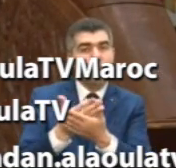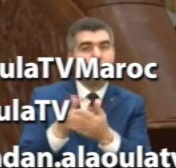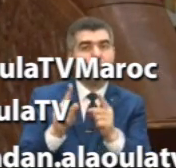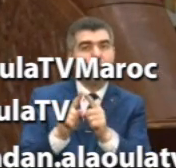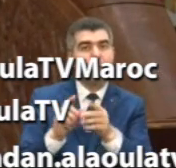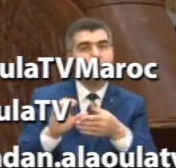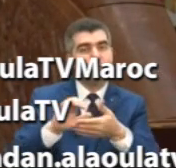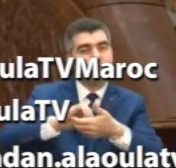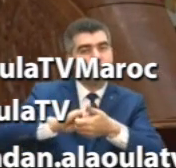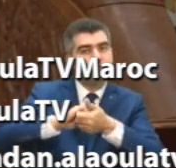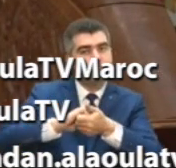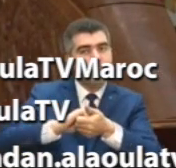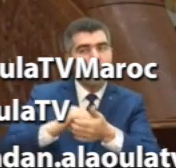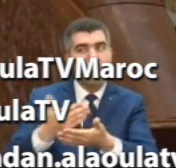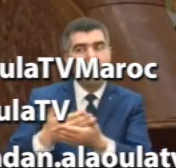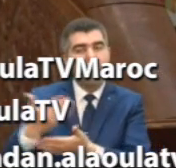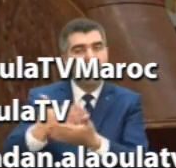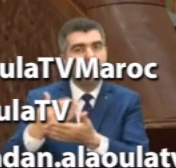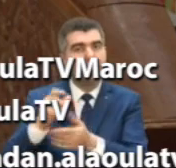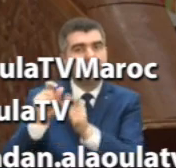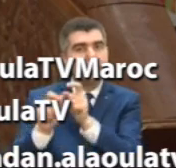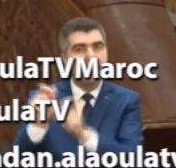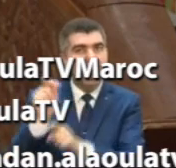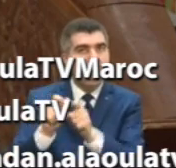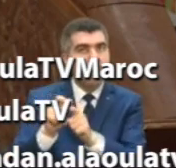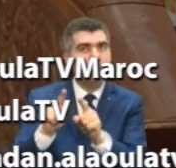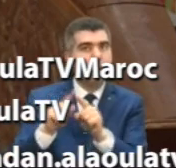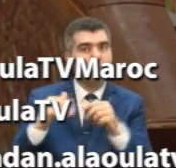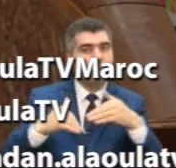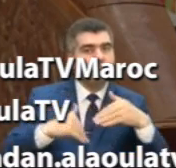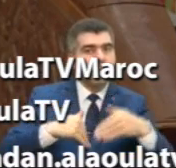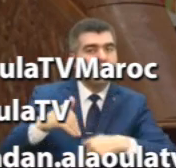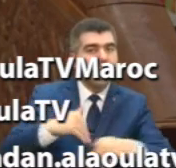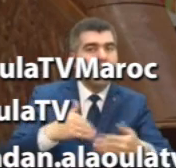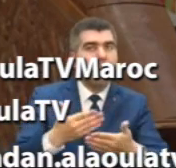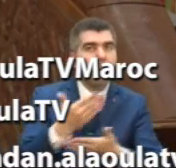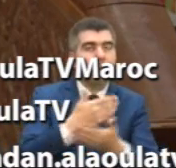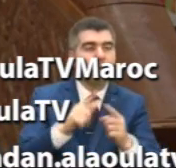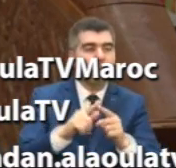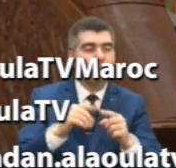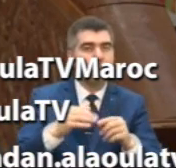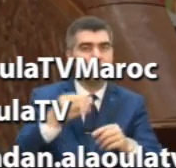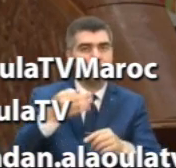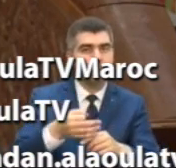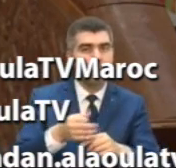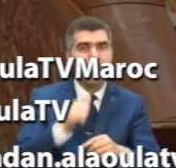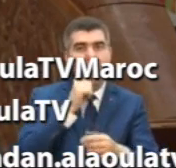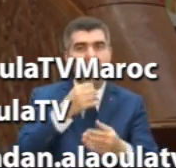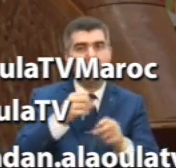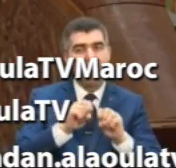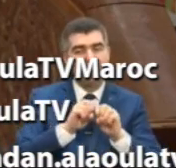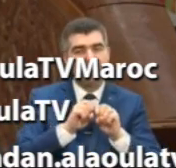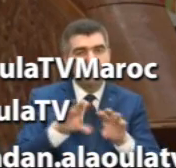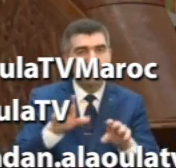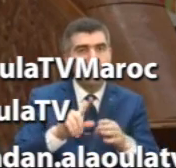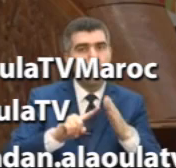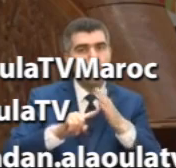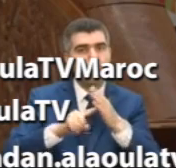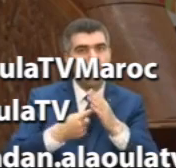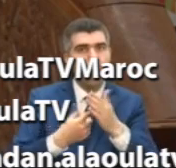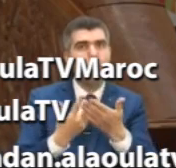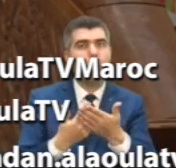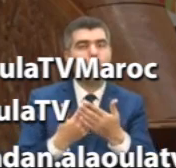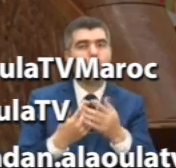الاجتماعي وتأهيل الأحياء الناقصة التجهيز، كنحاولوا باش نوفروا فيها الشبكة الطرقية، الماء صالح للشرب، الكهرباء،